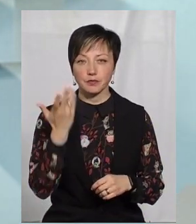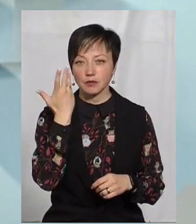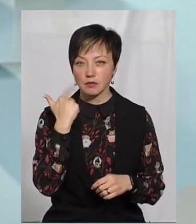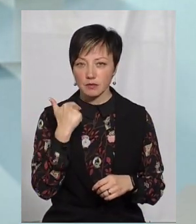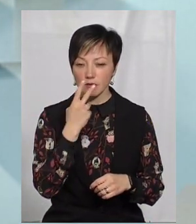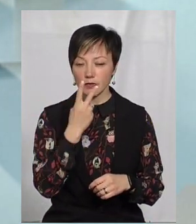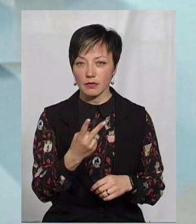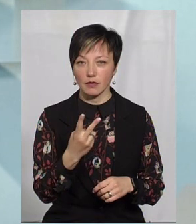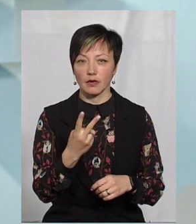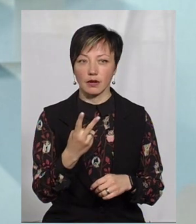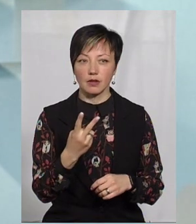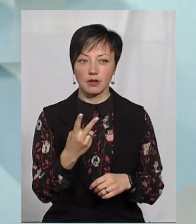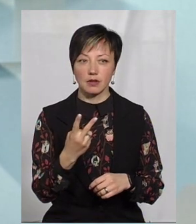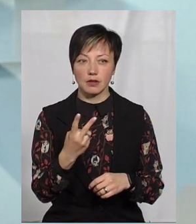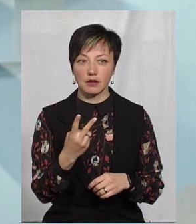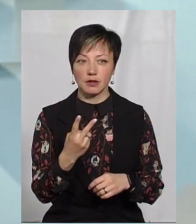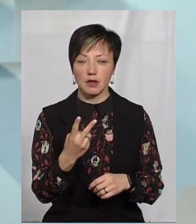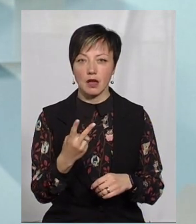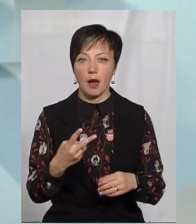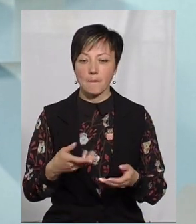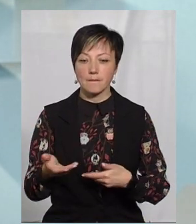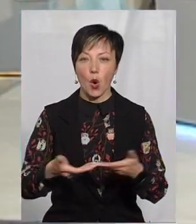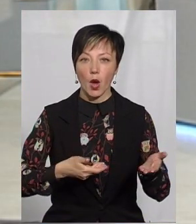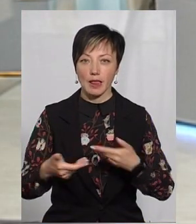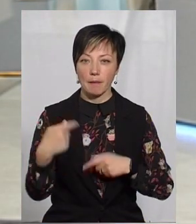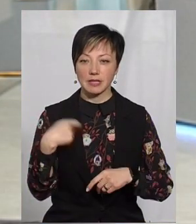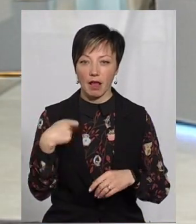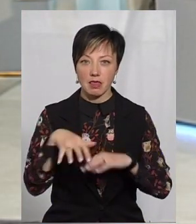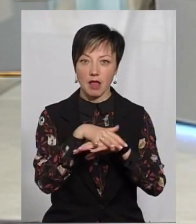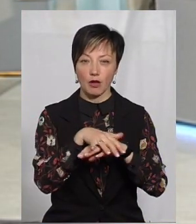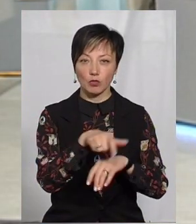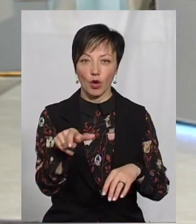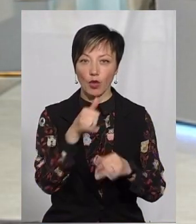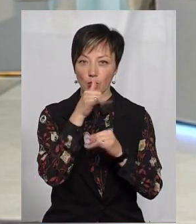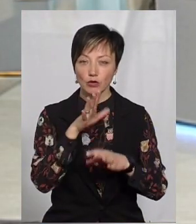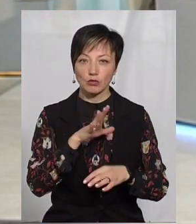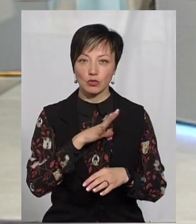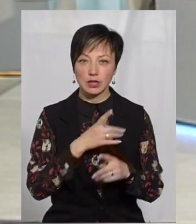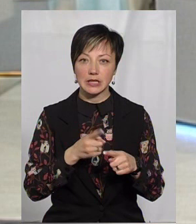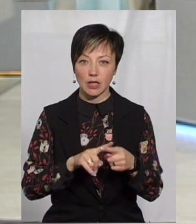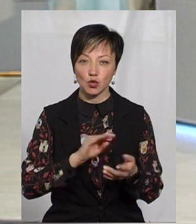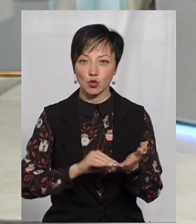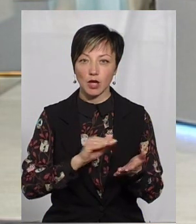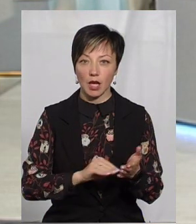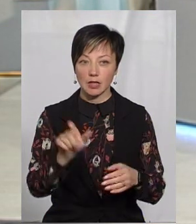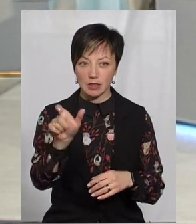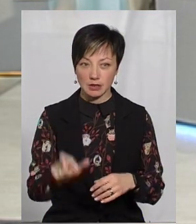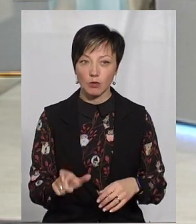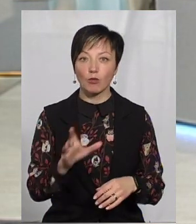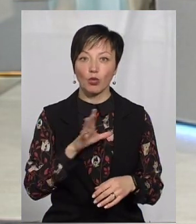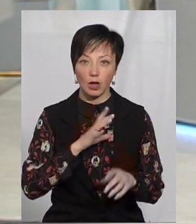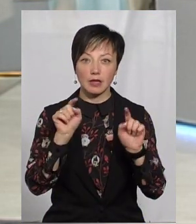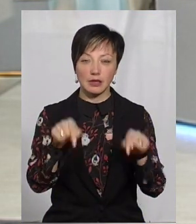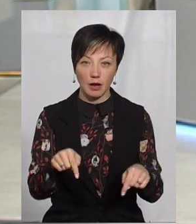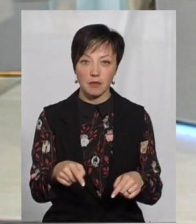Коли ми бачимо прохід президента і натовп людей, але не може бути, наприклад, цей же журналіст. До речі, журналісти були